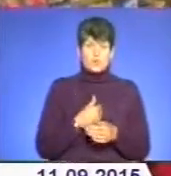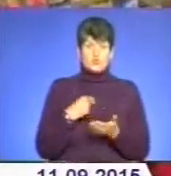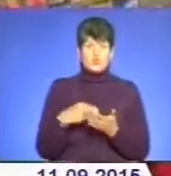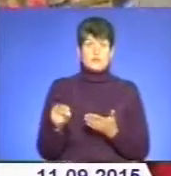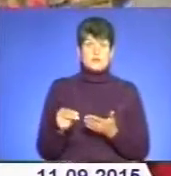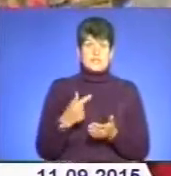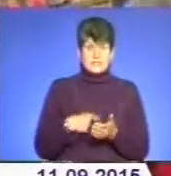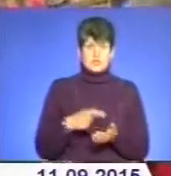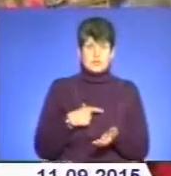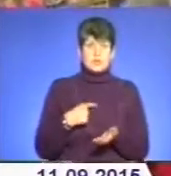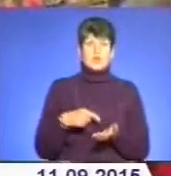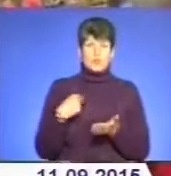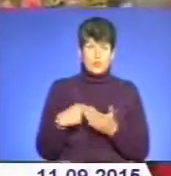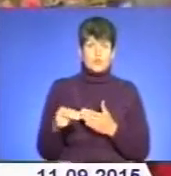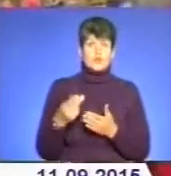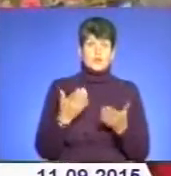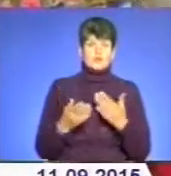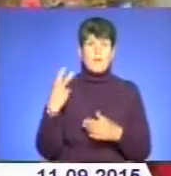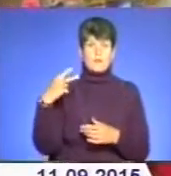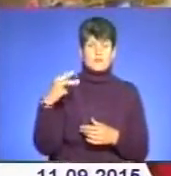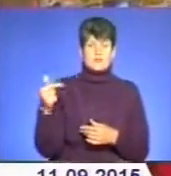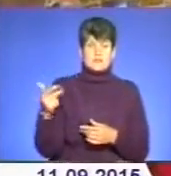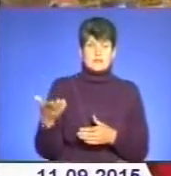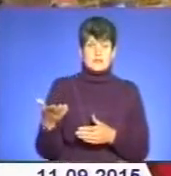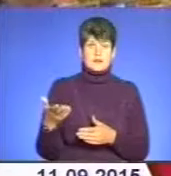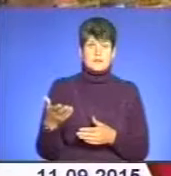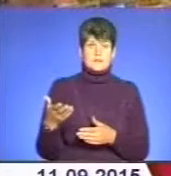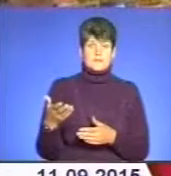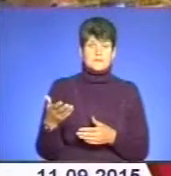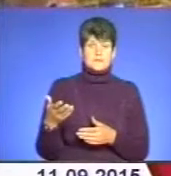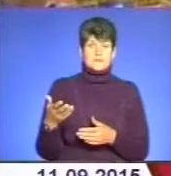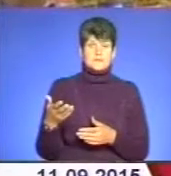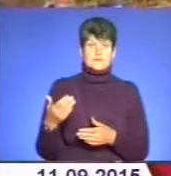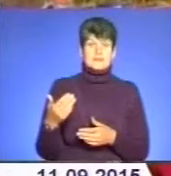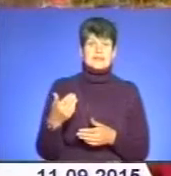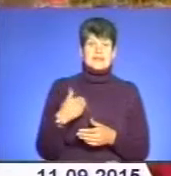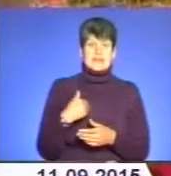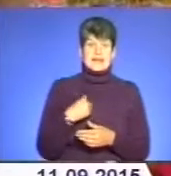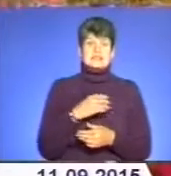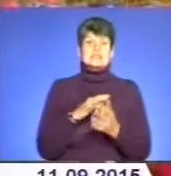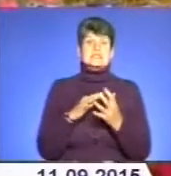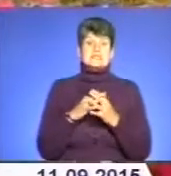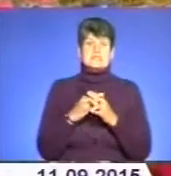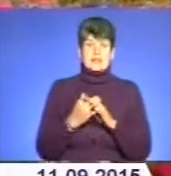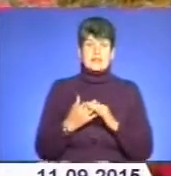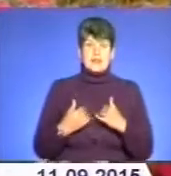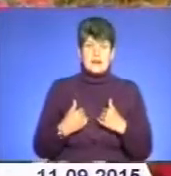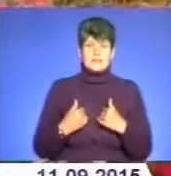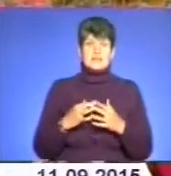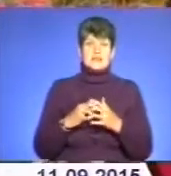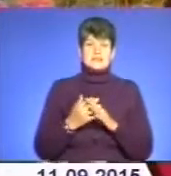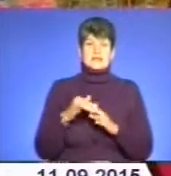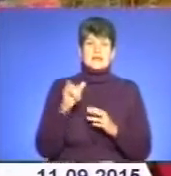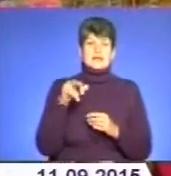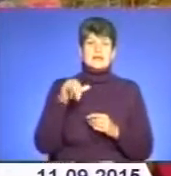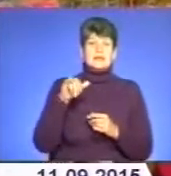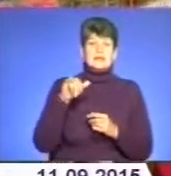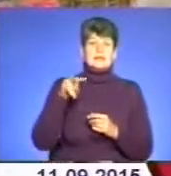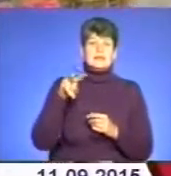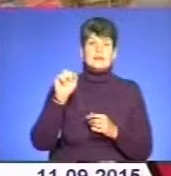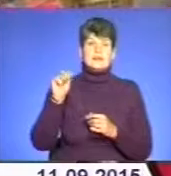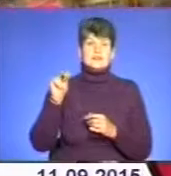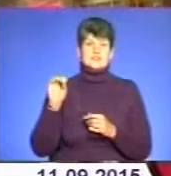я собі куплю, якщо по 20 гривні. А було й дорож? Ну, я з села, я з Ілавчі, з села,